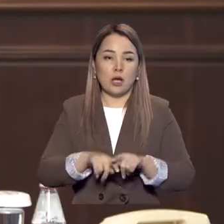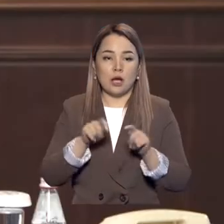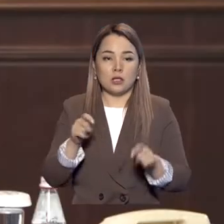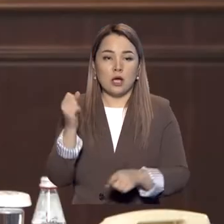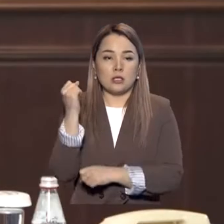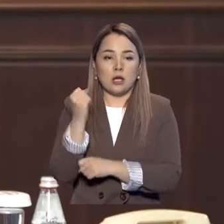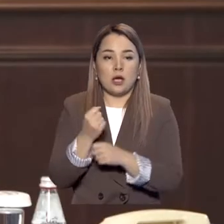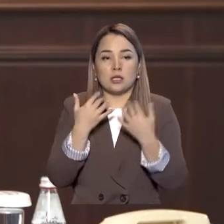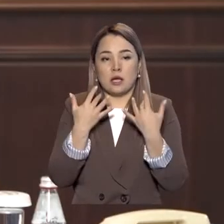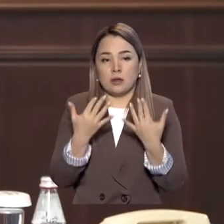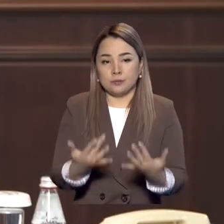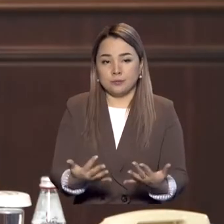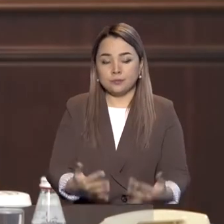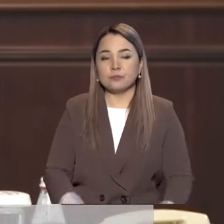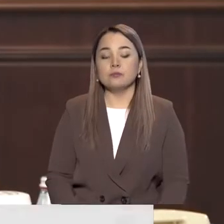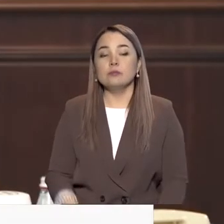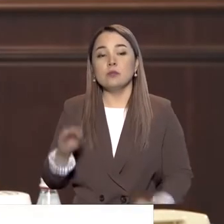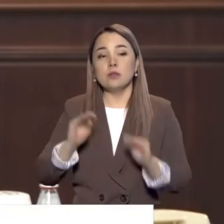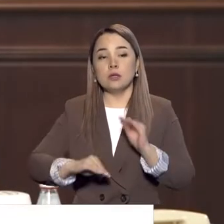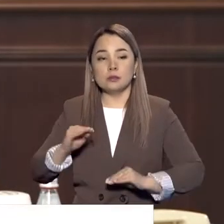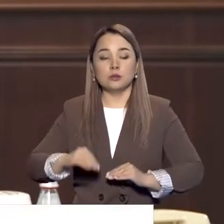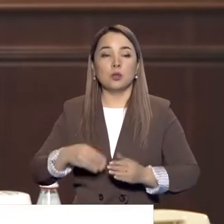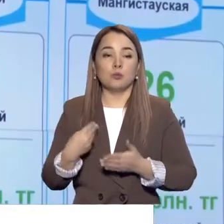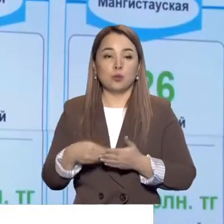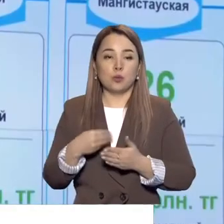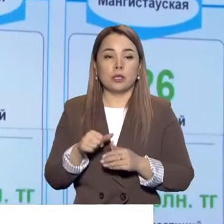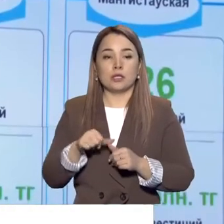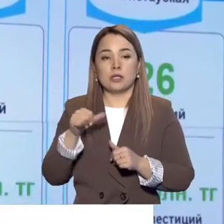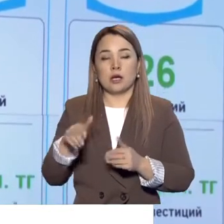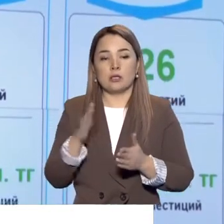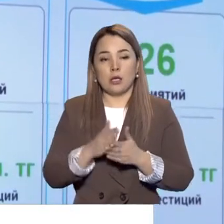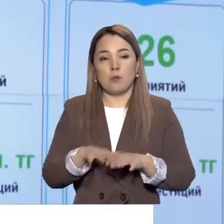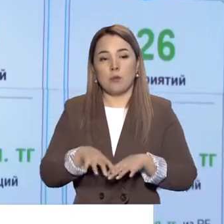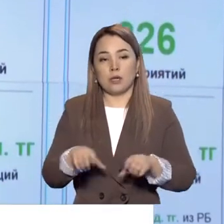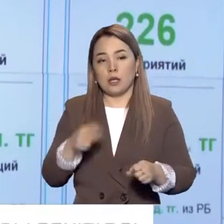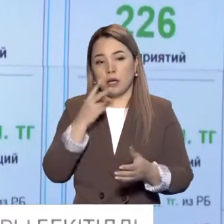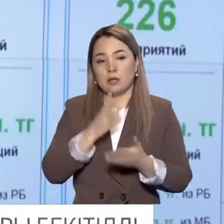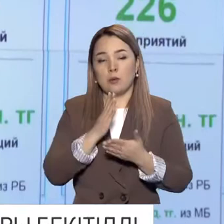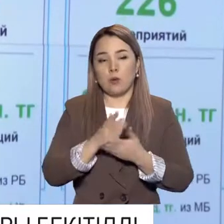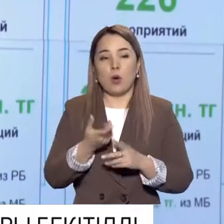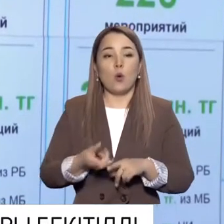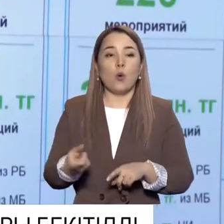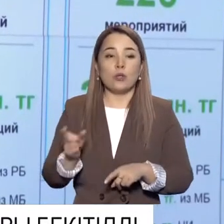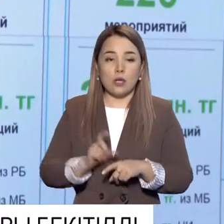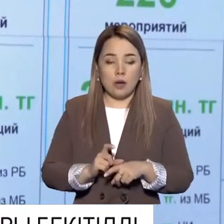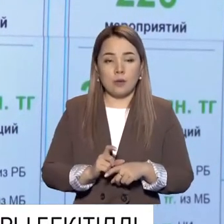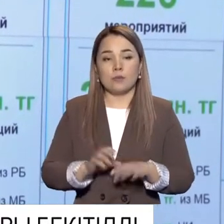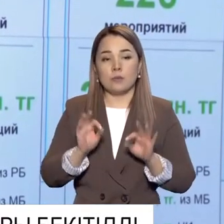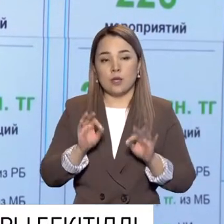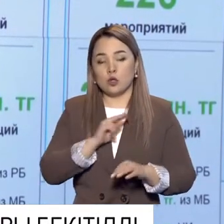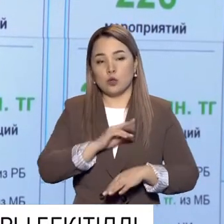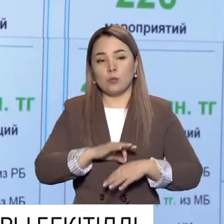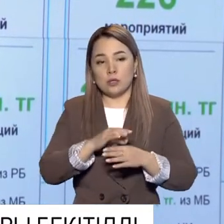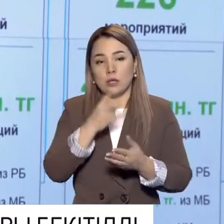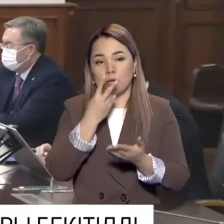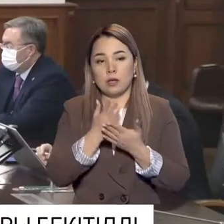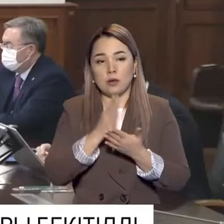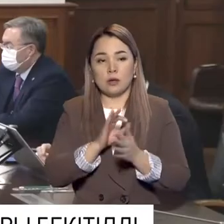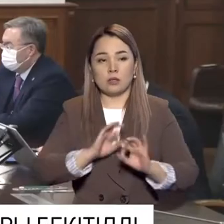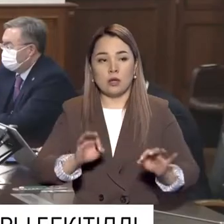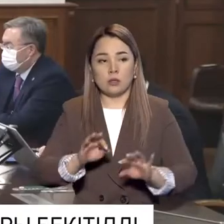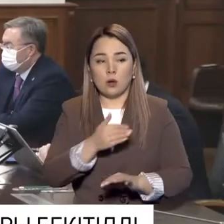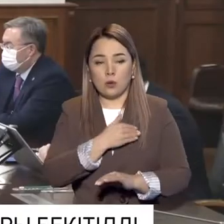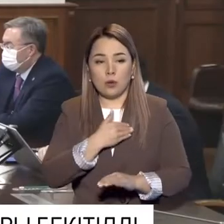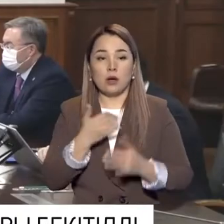құрылмақ. Құжаттарда негізінен бюджеттен тыс қаражатты тартуға басымдық беріліп отыр. Және бұл өте құптарлық жайт екенін атап өткім келеді.